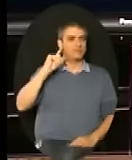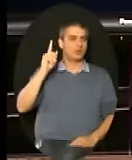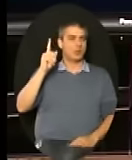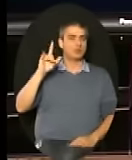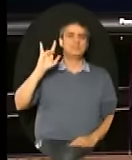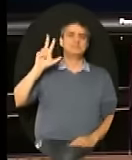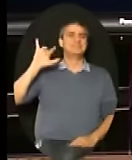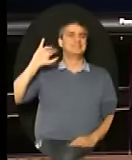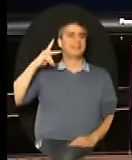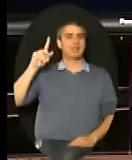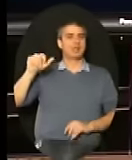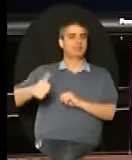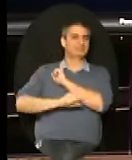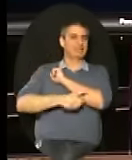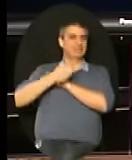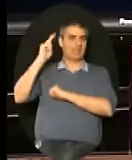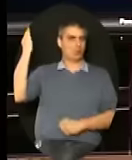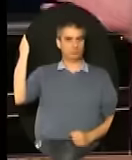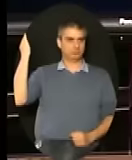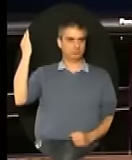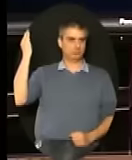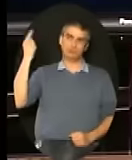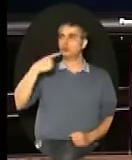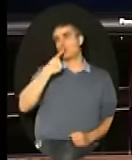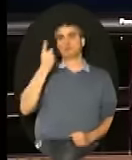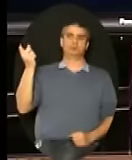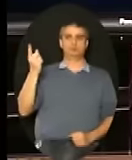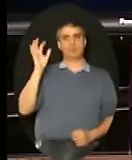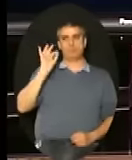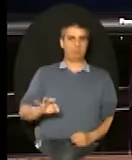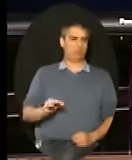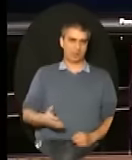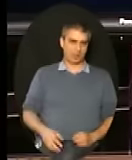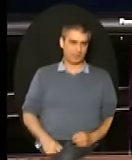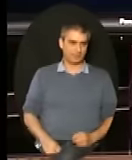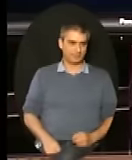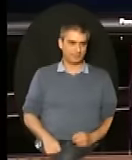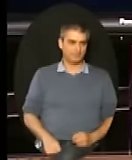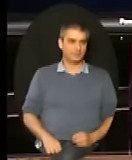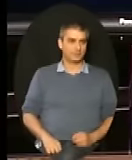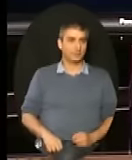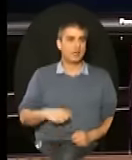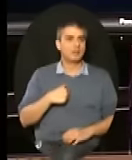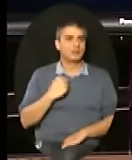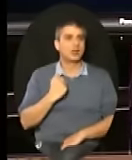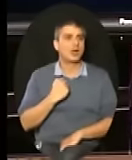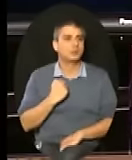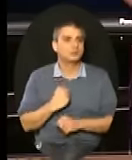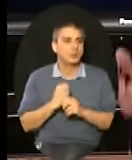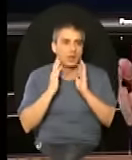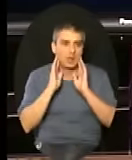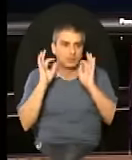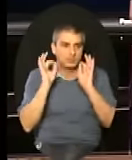ציפי חוטובלי, סגנית שרת החוץ, שטוענת שזה מה שפוגע. אני עושה את זה באמונה שלמה,